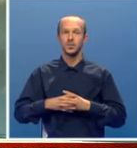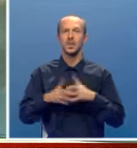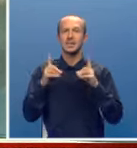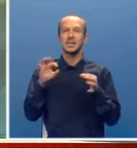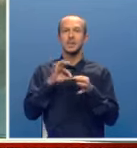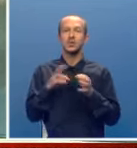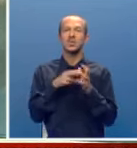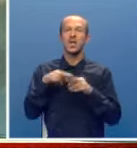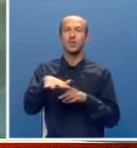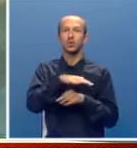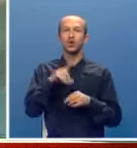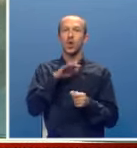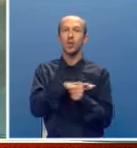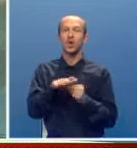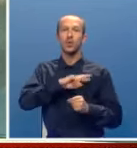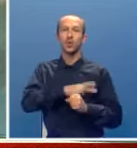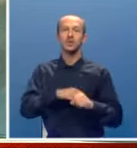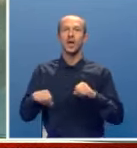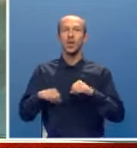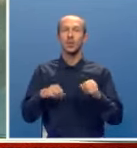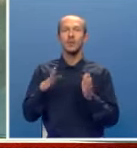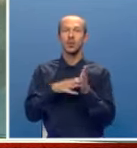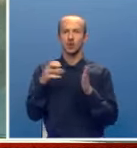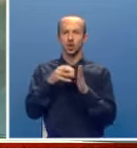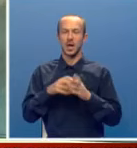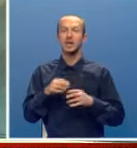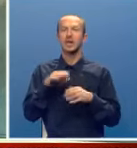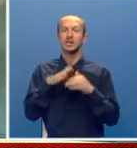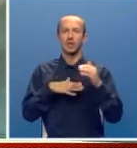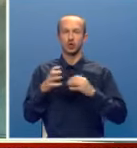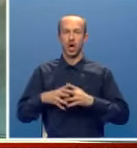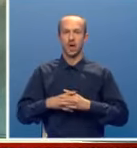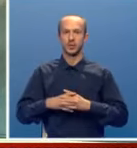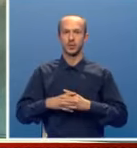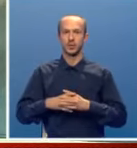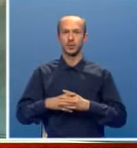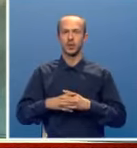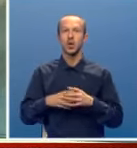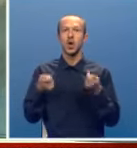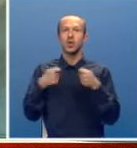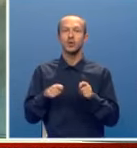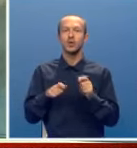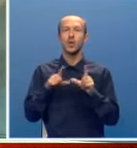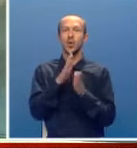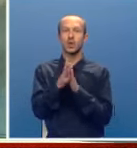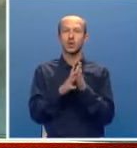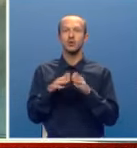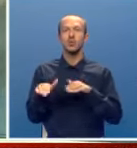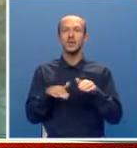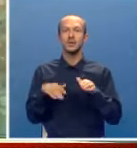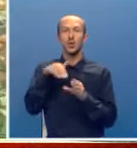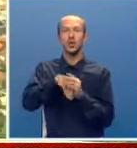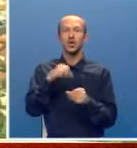Stanje bezbjednosti na području koje pokriva policijska uprava Mrkonjić grad je zadovoljavajuće. Konstatovano je u razgovoru